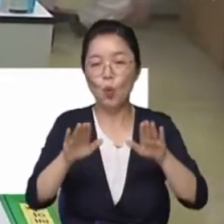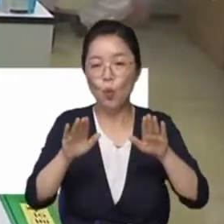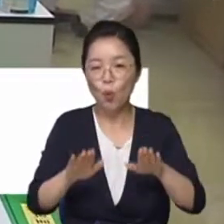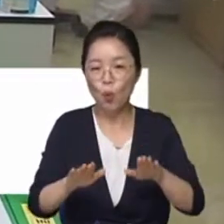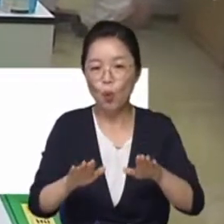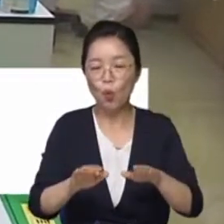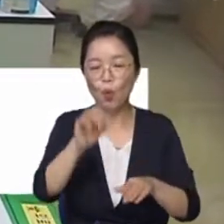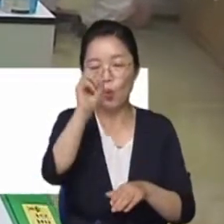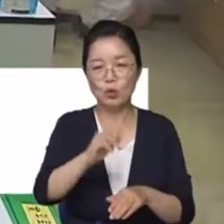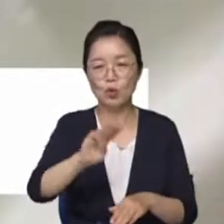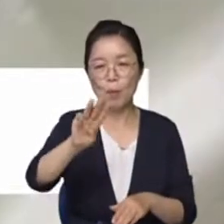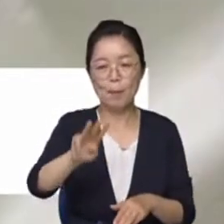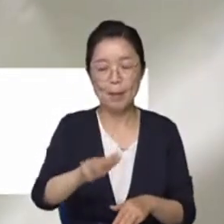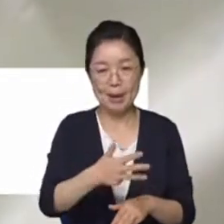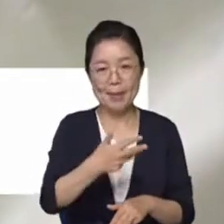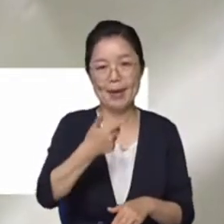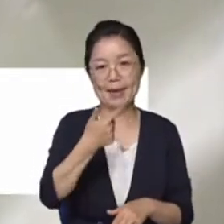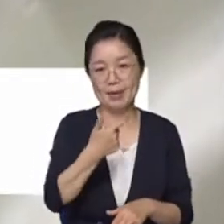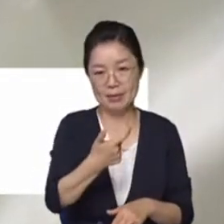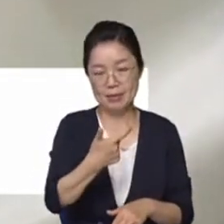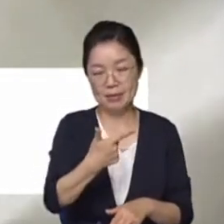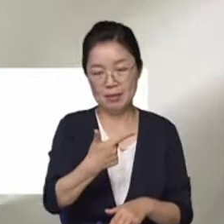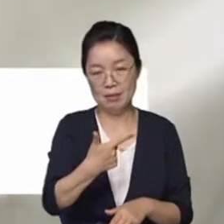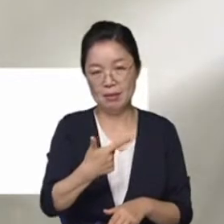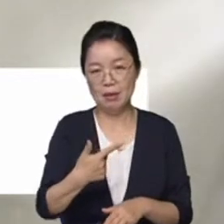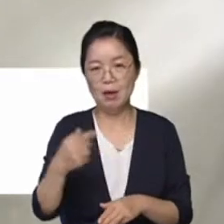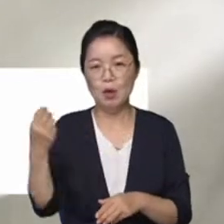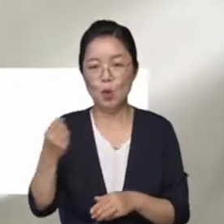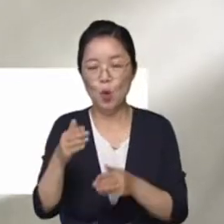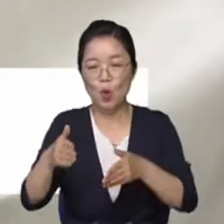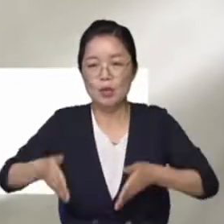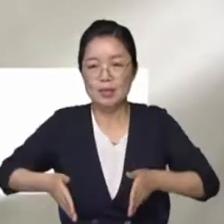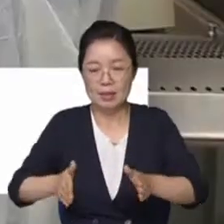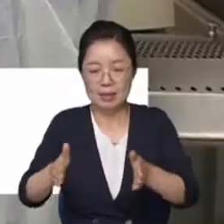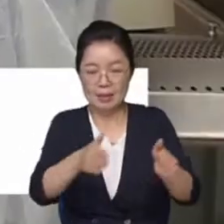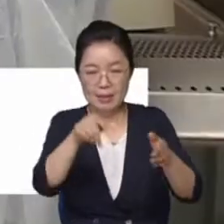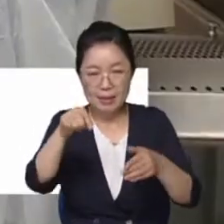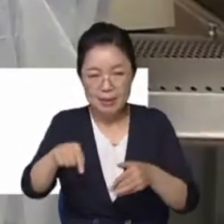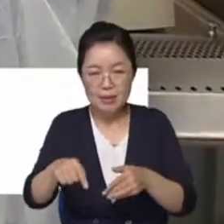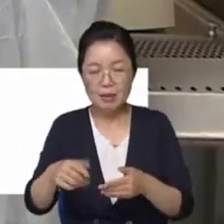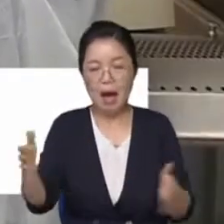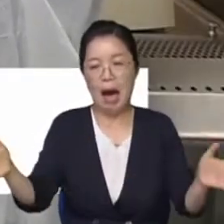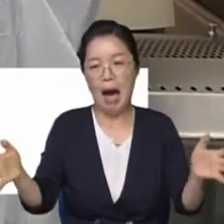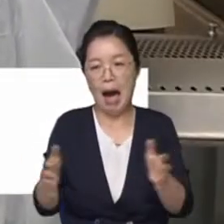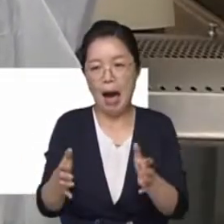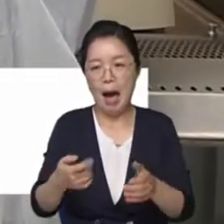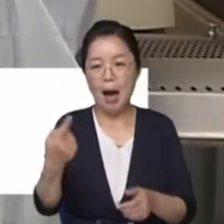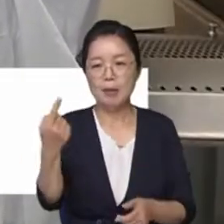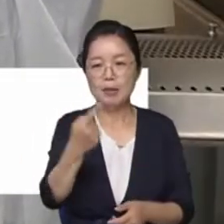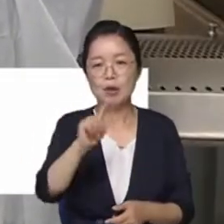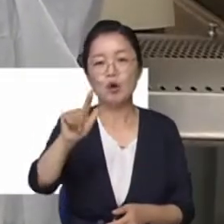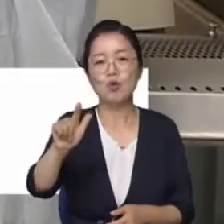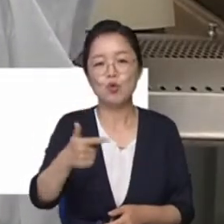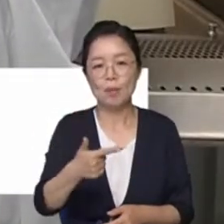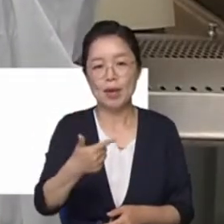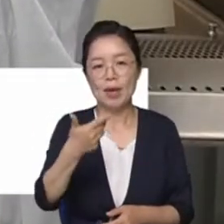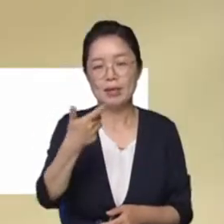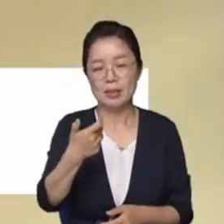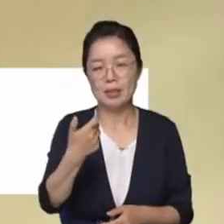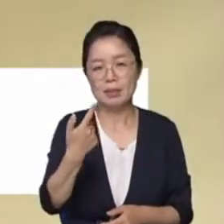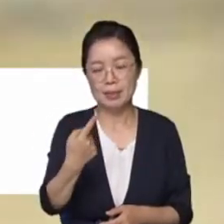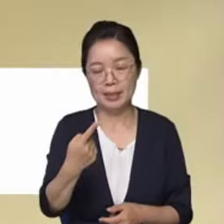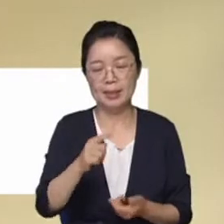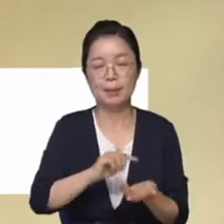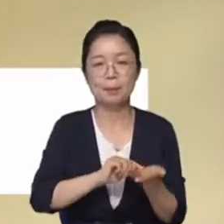광주에서 816명, 전남에서 855명이 신규 감염되면서 모두 1,671명이 확진됐다고